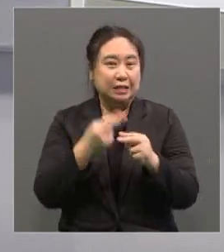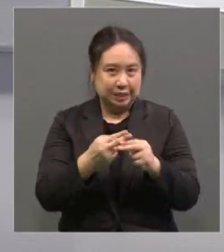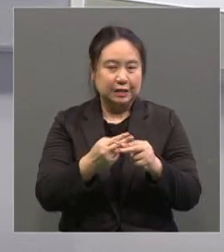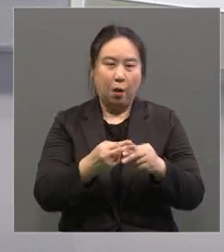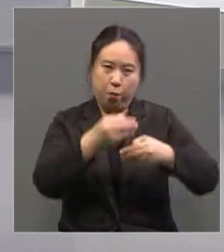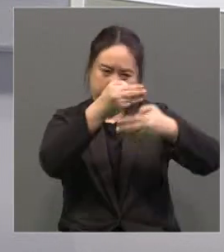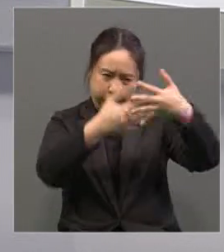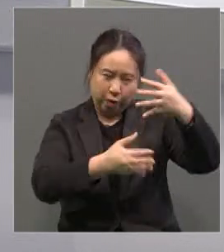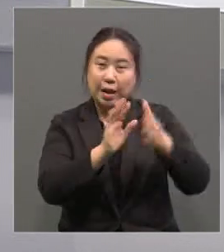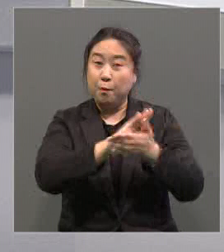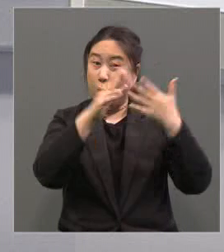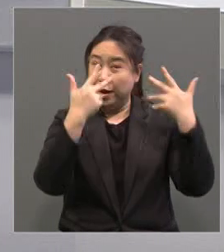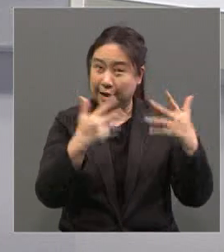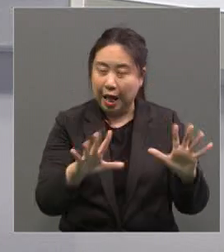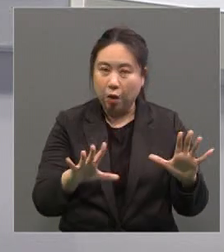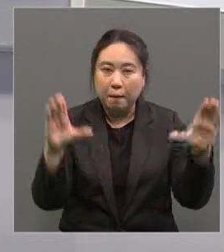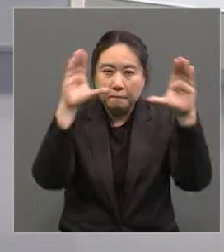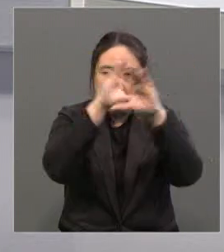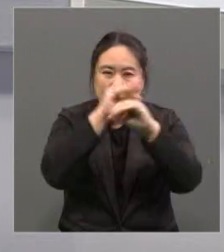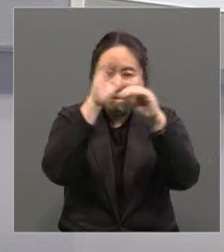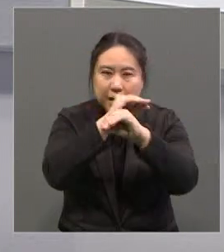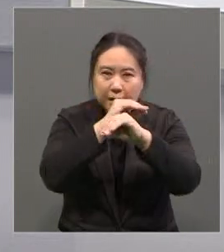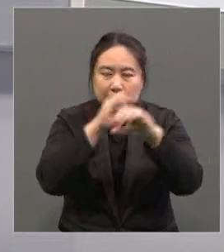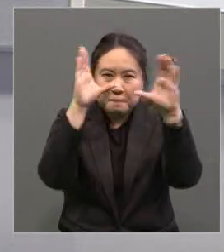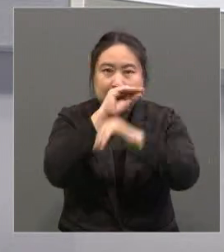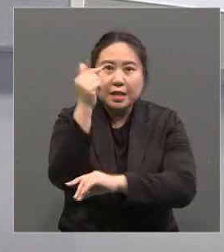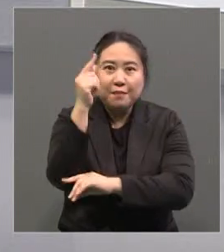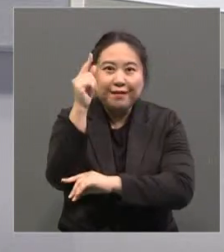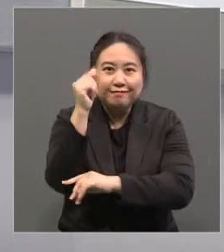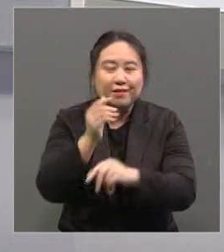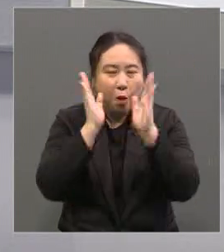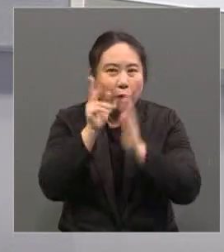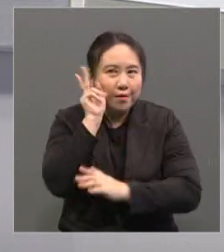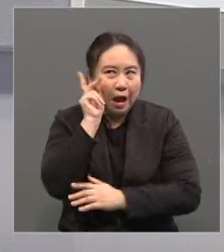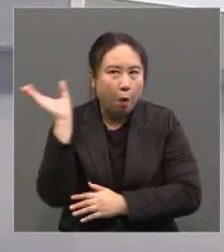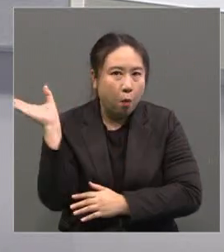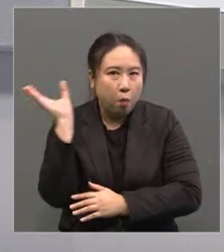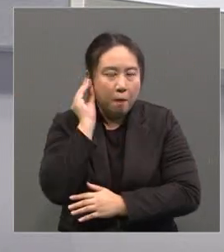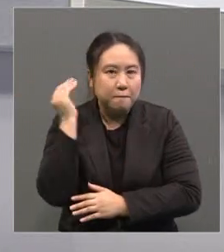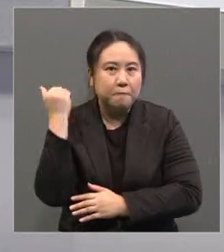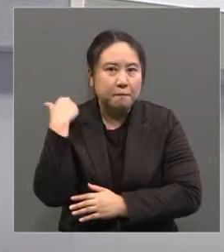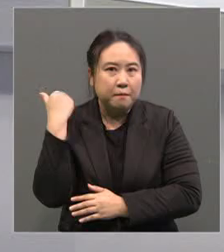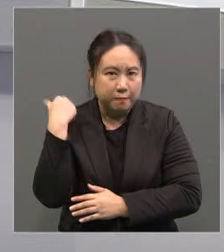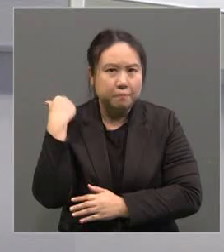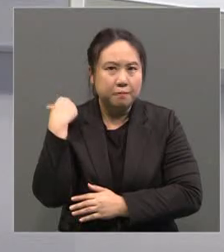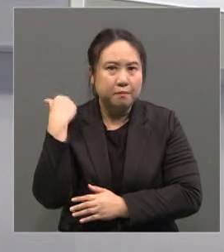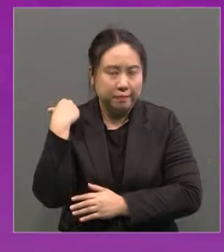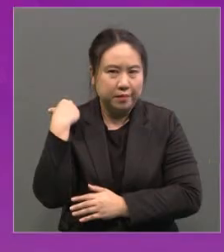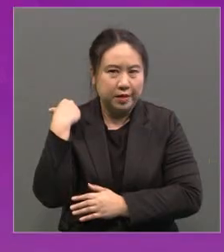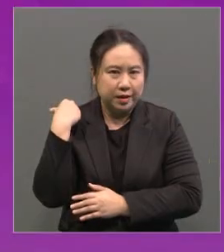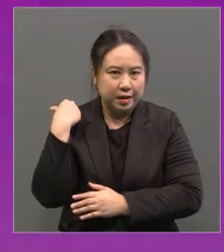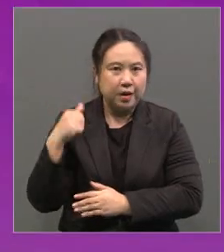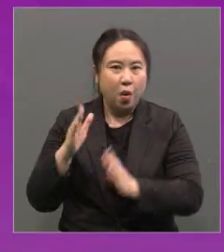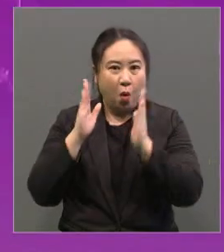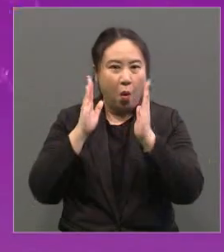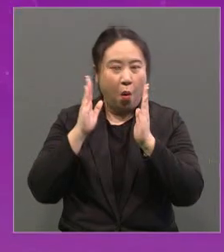ร้อยแล้วเนี่ยปรากฏว่าช่วงดึกๆกลางคืน ห้าทุ่ม นักข่าวก็ได้รับแจ้งนะคะว่าทางว่าที่ผู้บัญชาการต